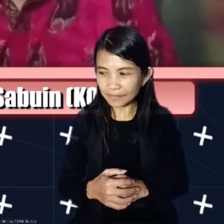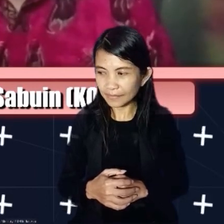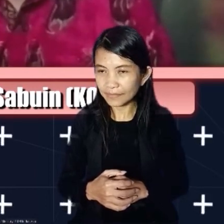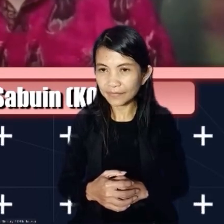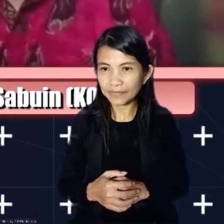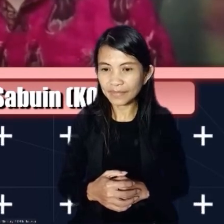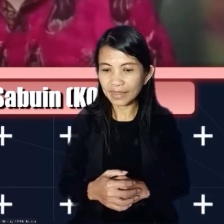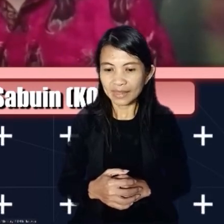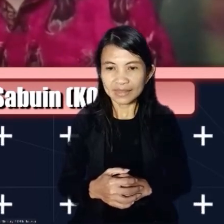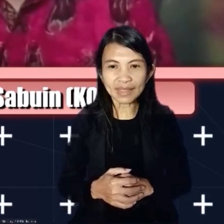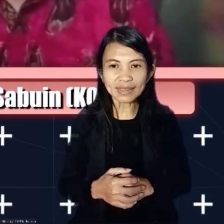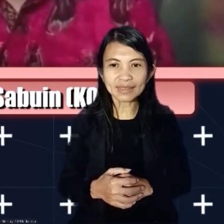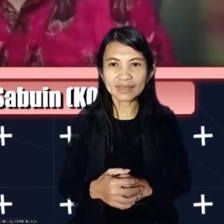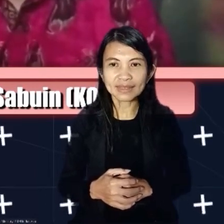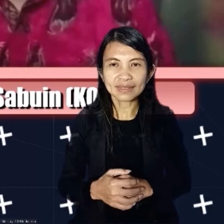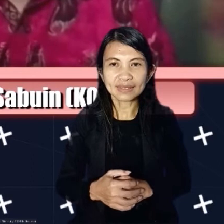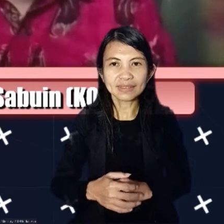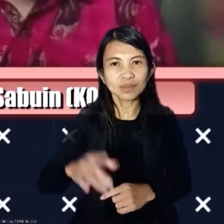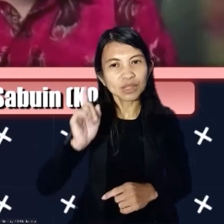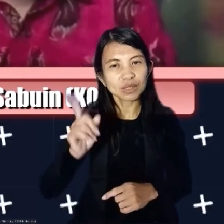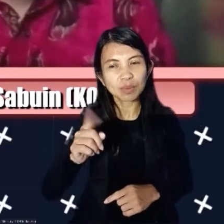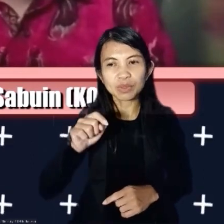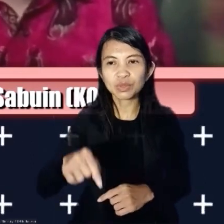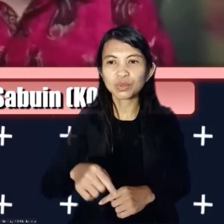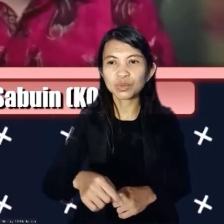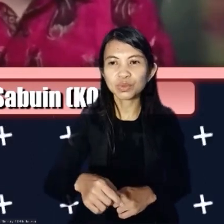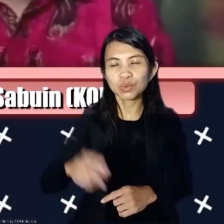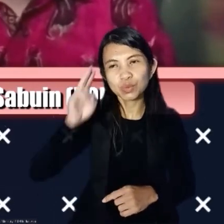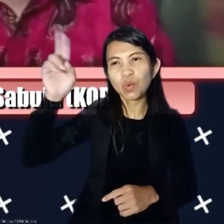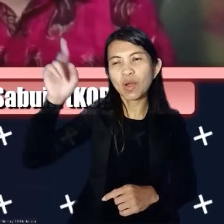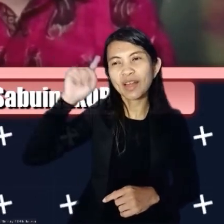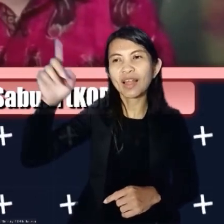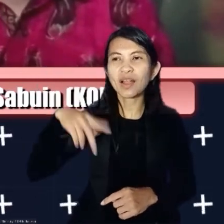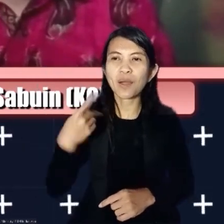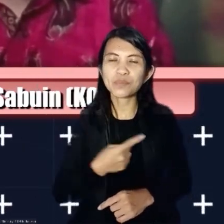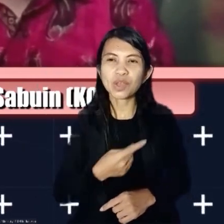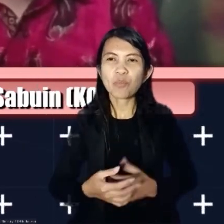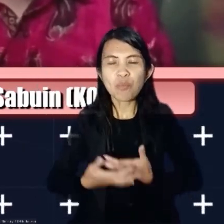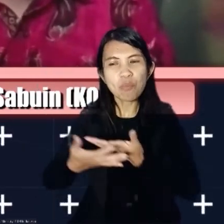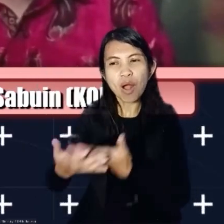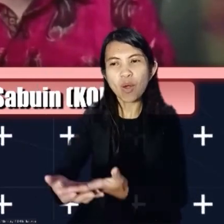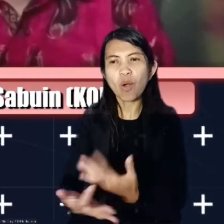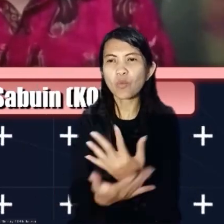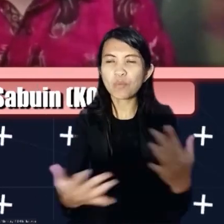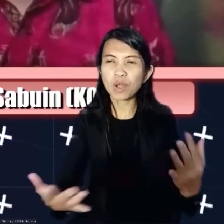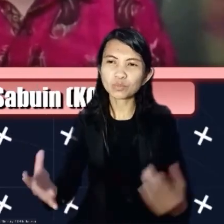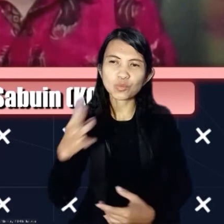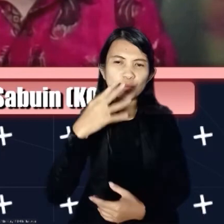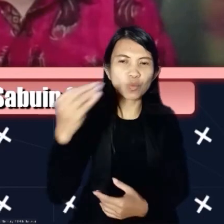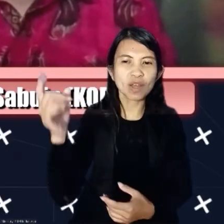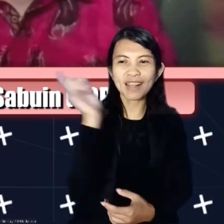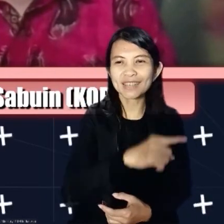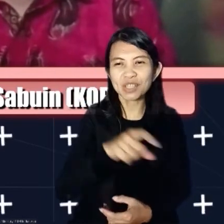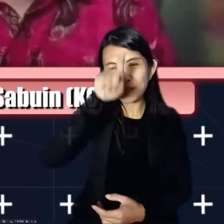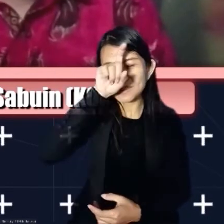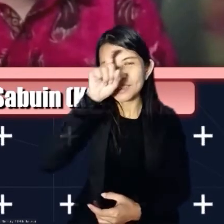telah membawa umatnya keluar dari tanah Mesir dengan tangan yang kuat dan memasukkan namamu seperti